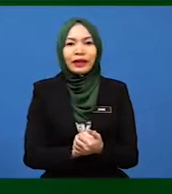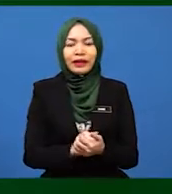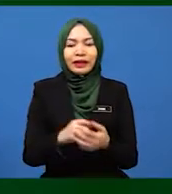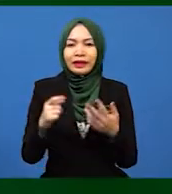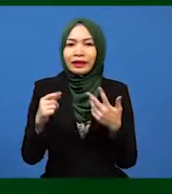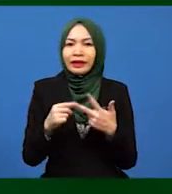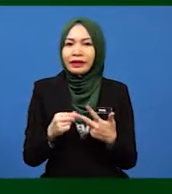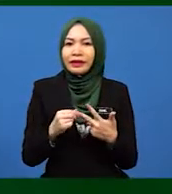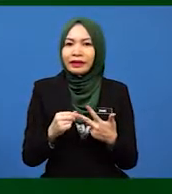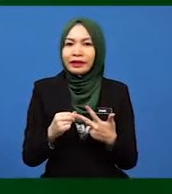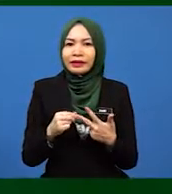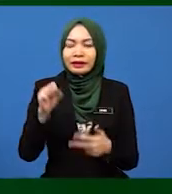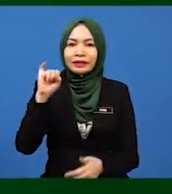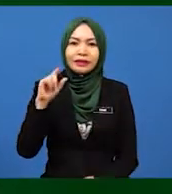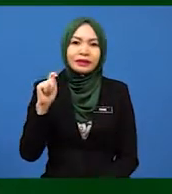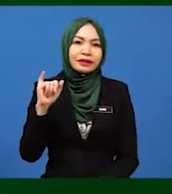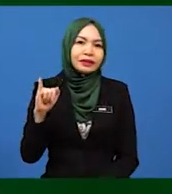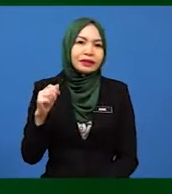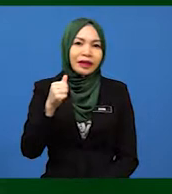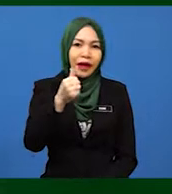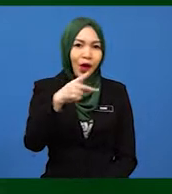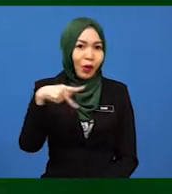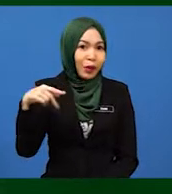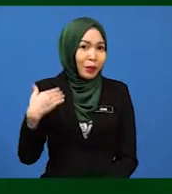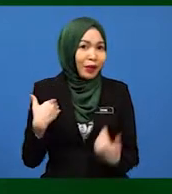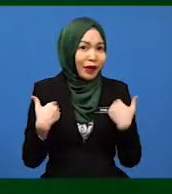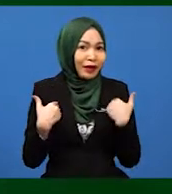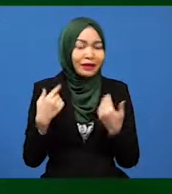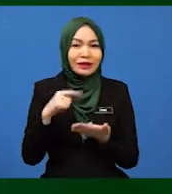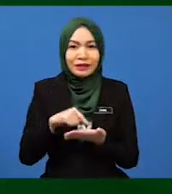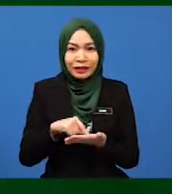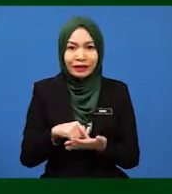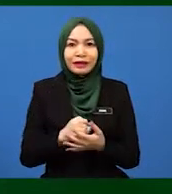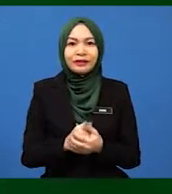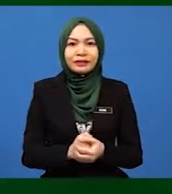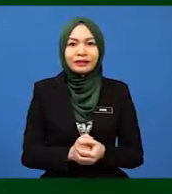Ketiga, Siti, awak pun ada di sini.